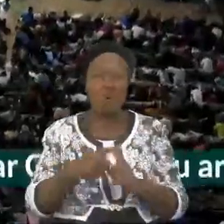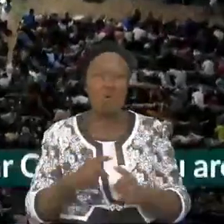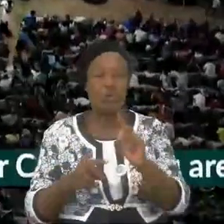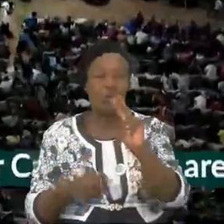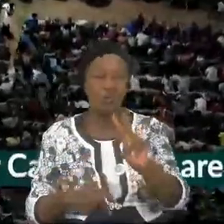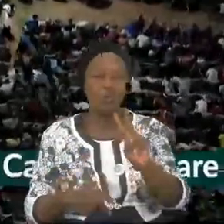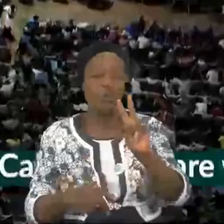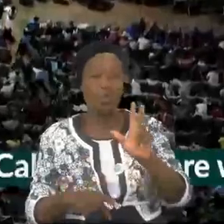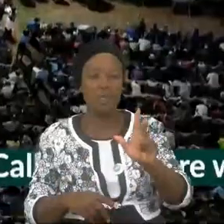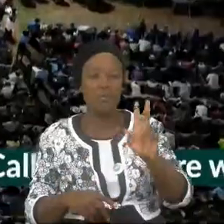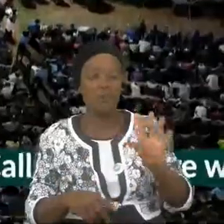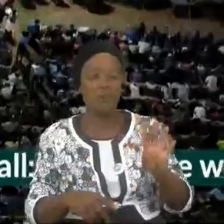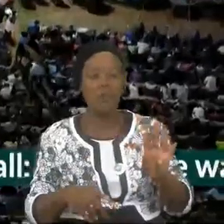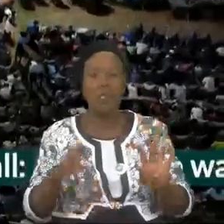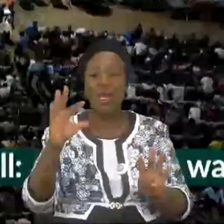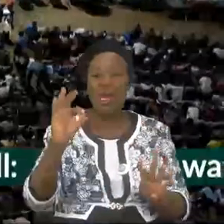Plus